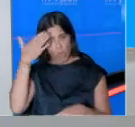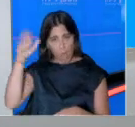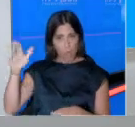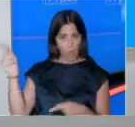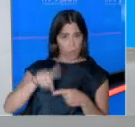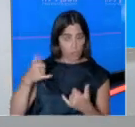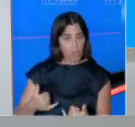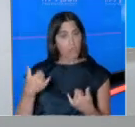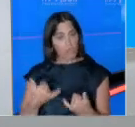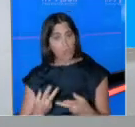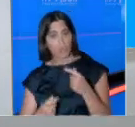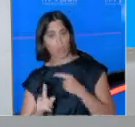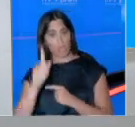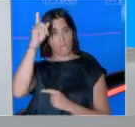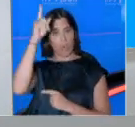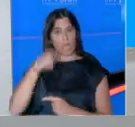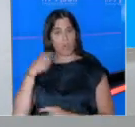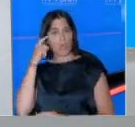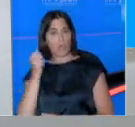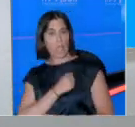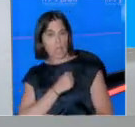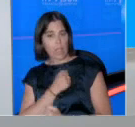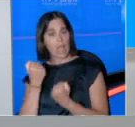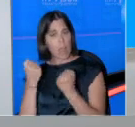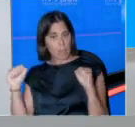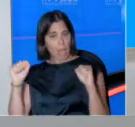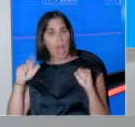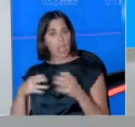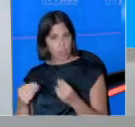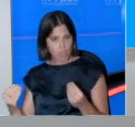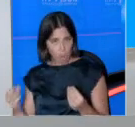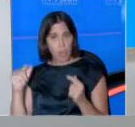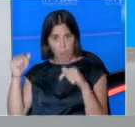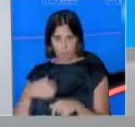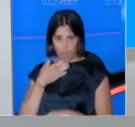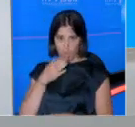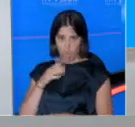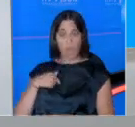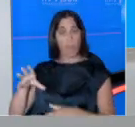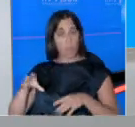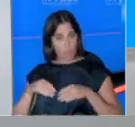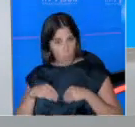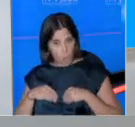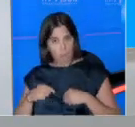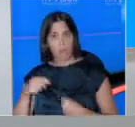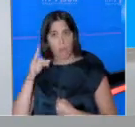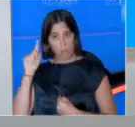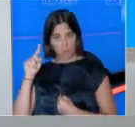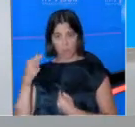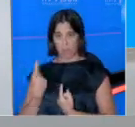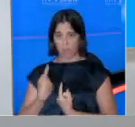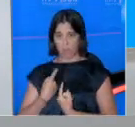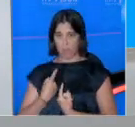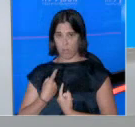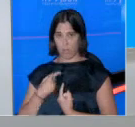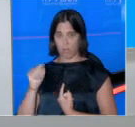היא גבוהה הרבה יותר, ואני חושבת שהציבור הדתי הליברלי, ויש כזה ולא מעט, וגם נכון. כאן בירושלים, מוכן, ואני יודעת את זה מתוך עשייה